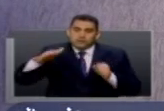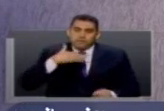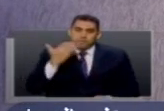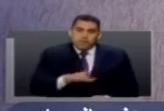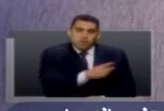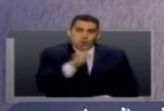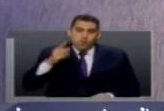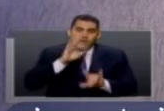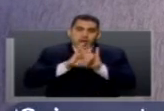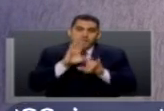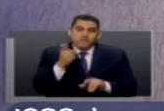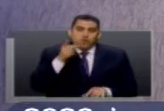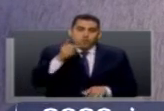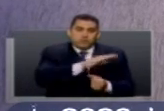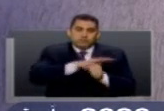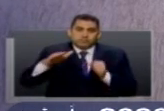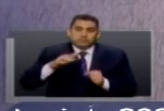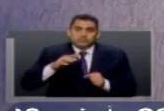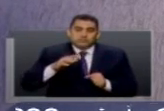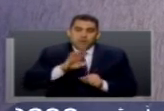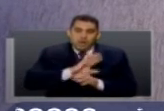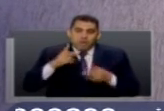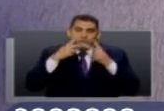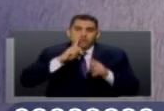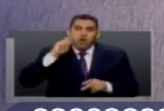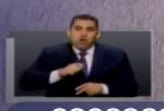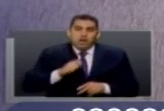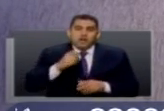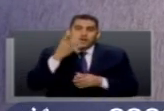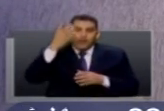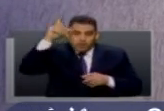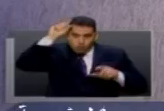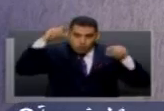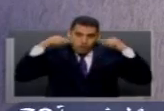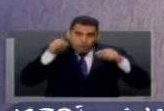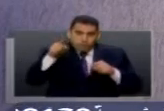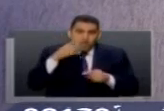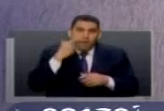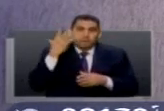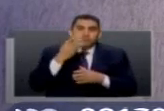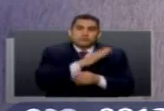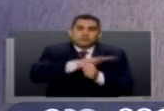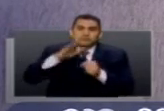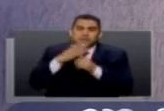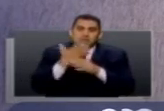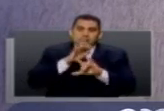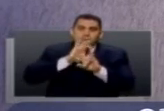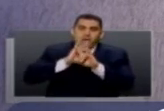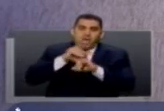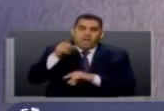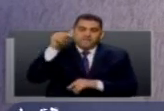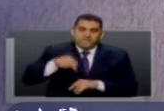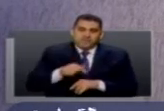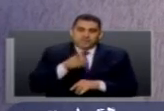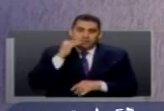العظمى فتم اعدام رجال بني قريضه لارتكابهم الخيانه العظمى وعفي من ذلك